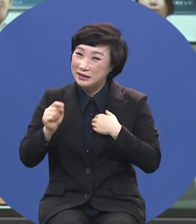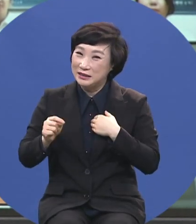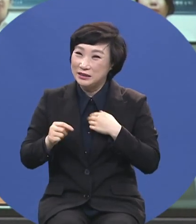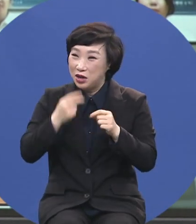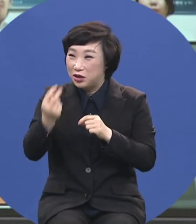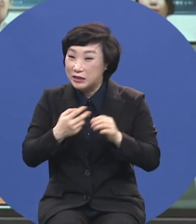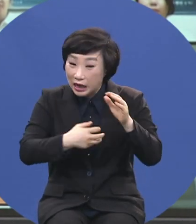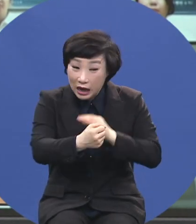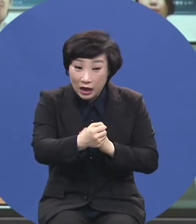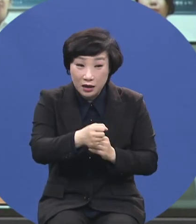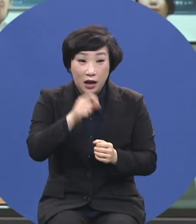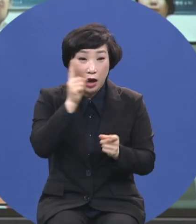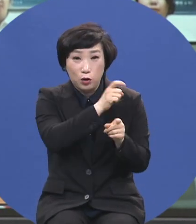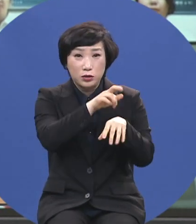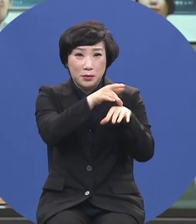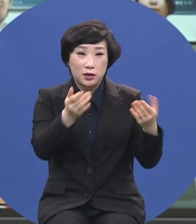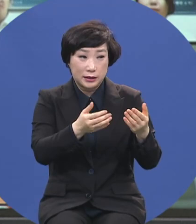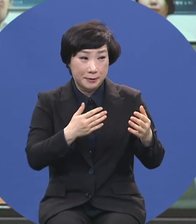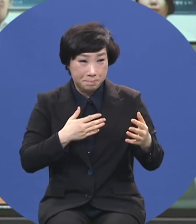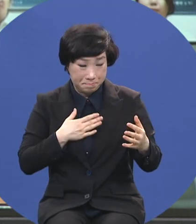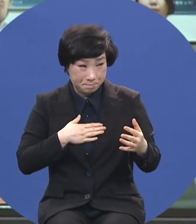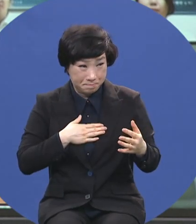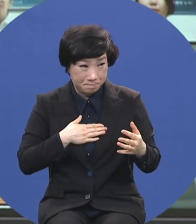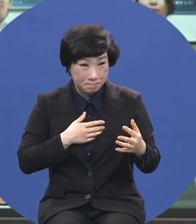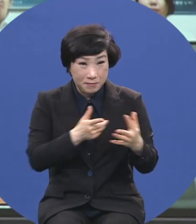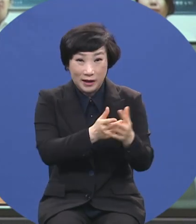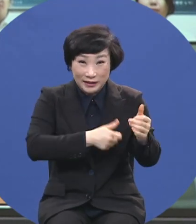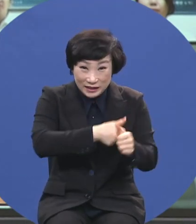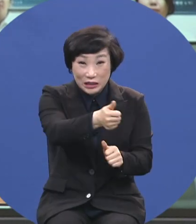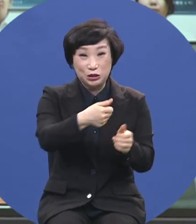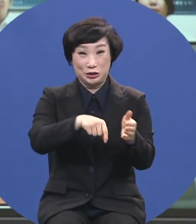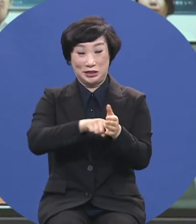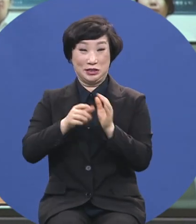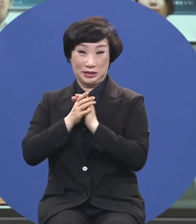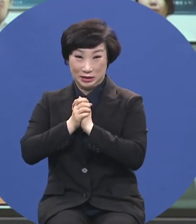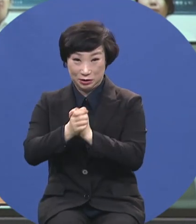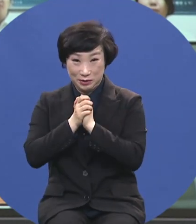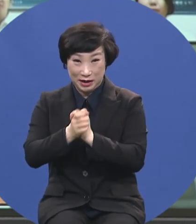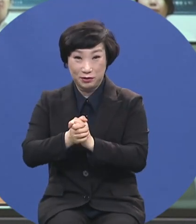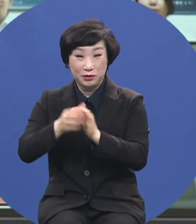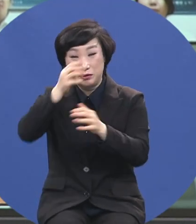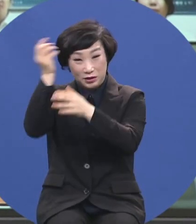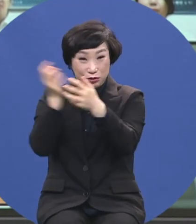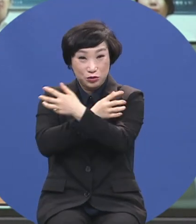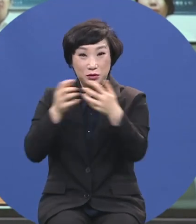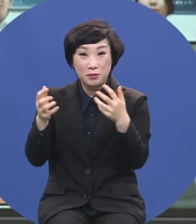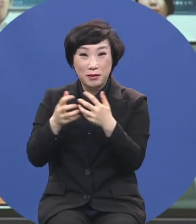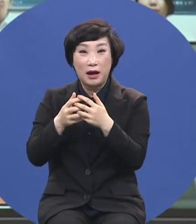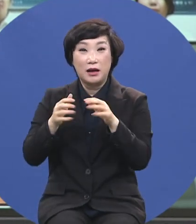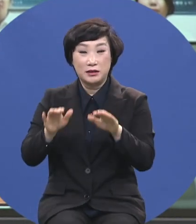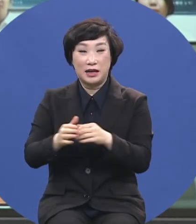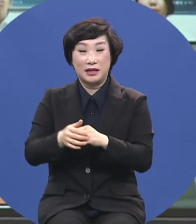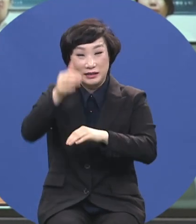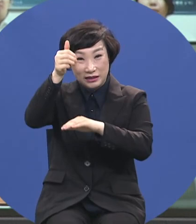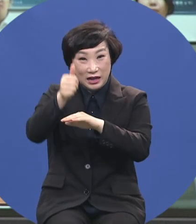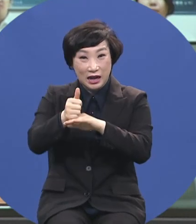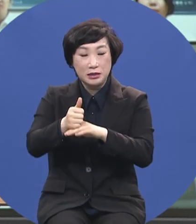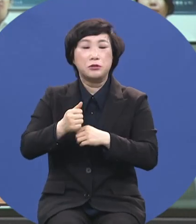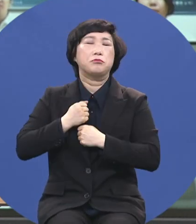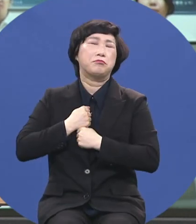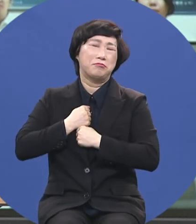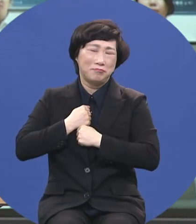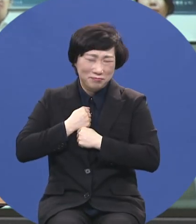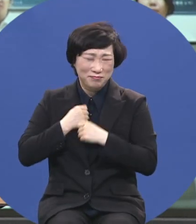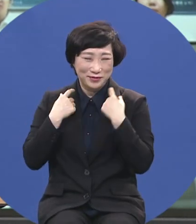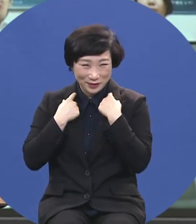빼앗으려는 마귀 사단 귀신을 이기기 위해서 기도하고 성령 충만하고 끝까지